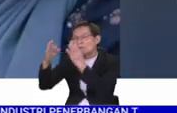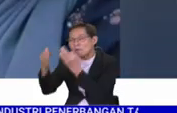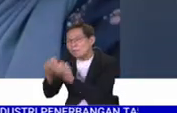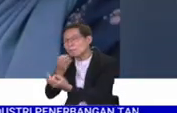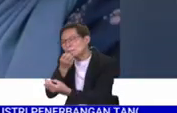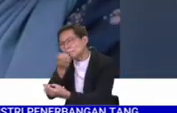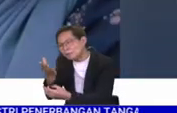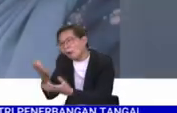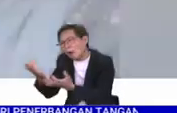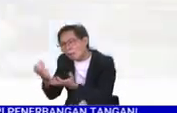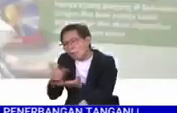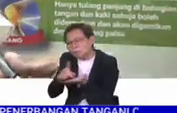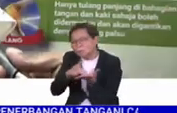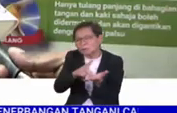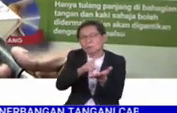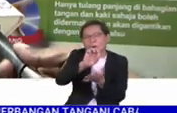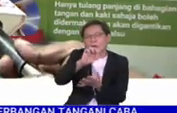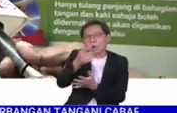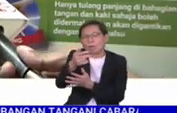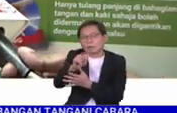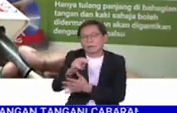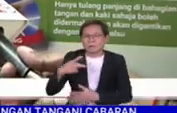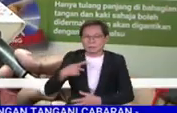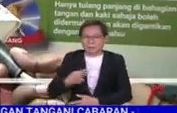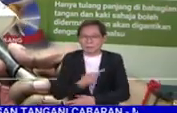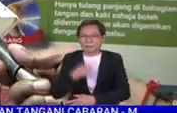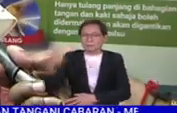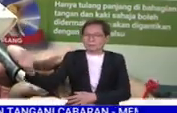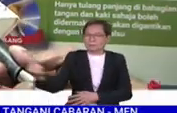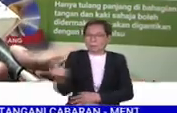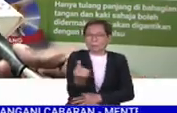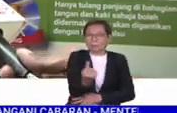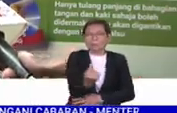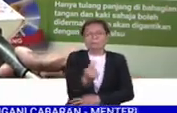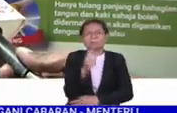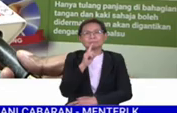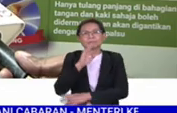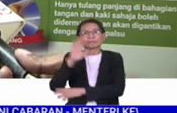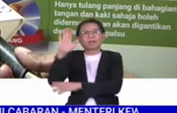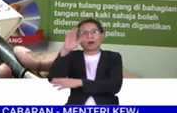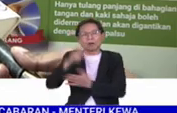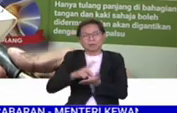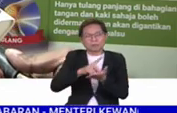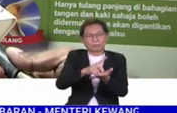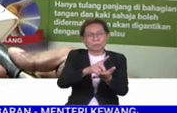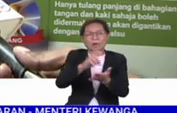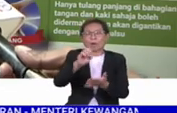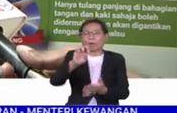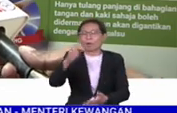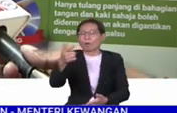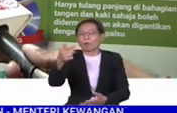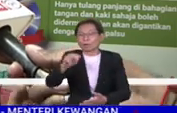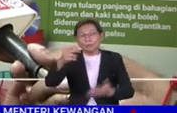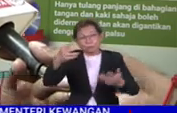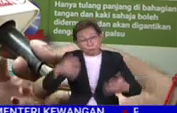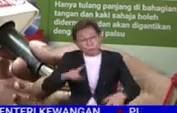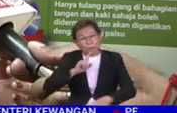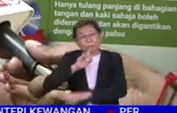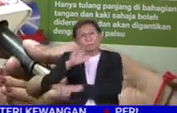keluarga terlebih dahulu. Kita kena tampil berikrar sebagai penderma organ. So bila kita dah berikrar,